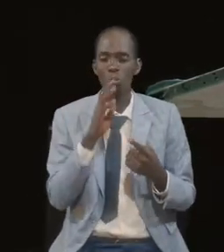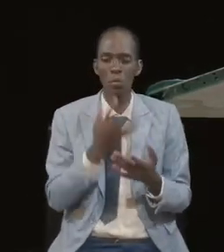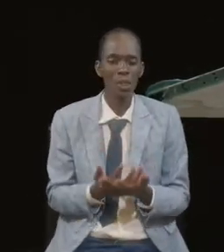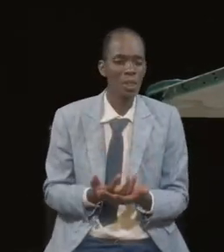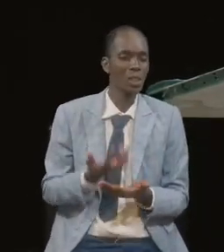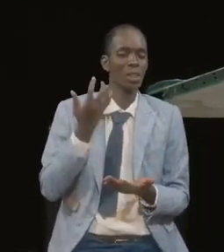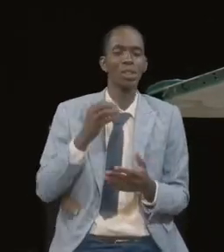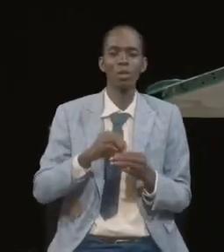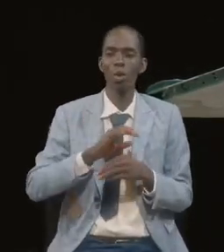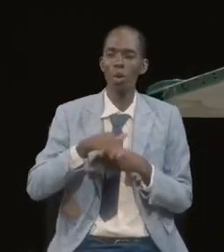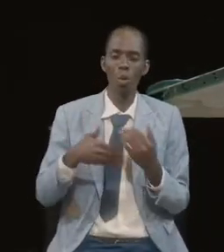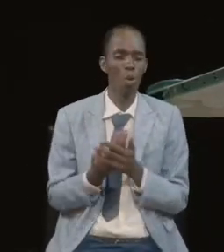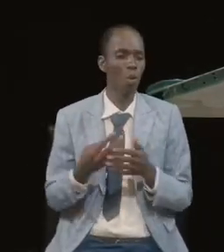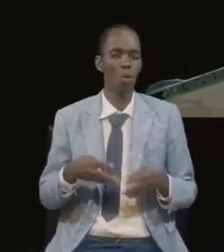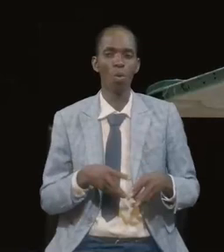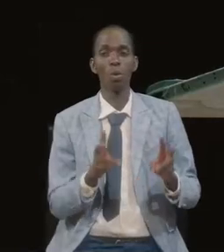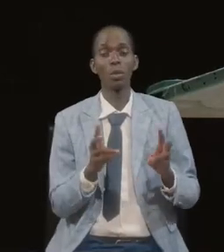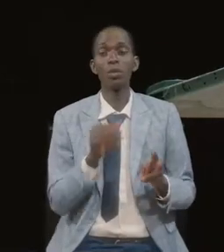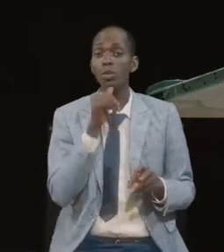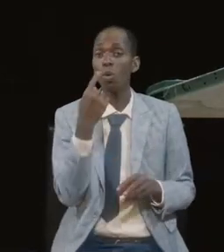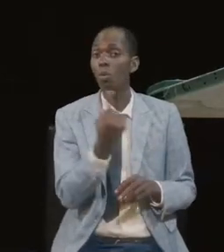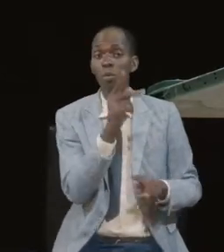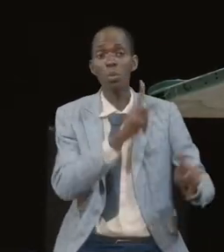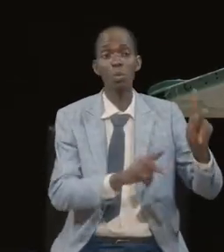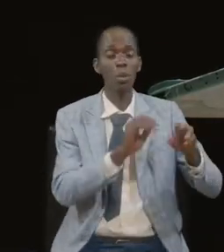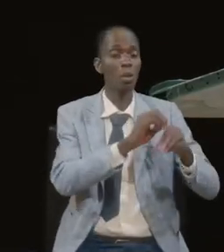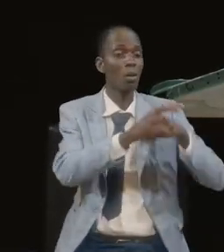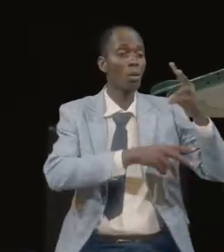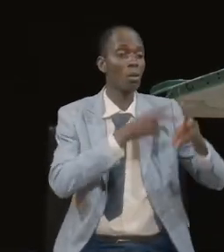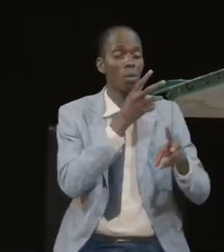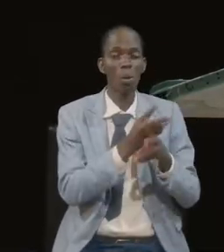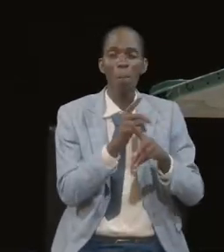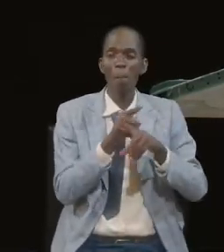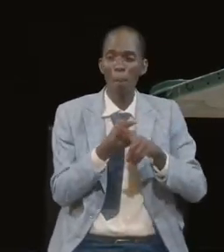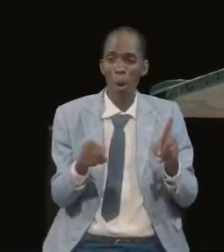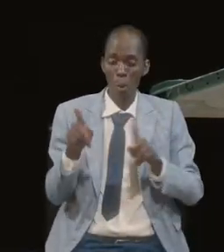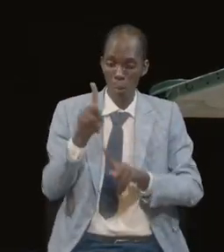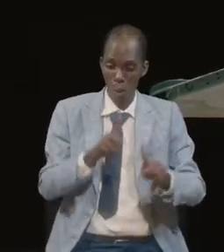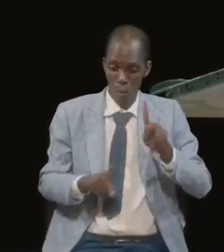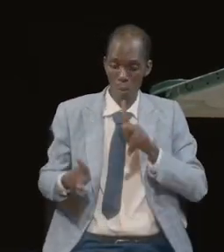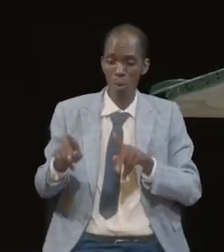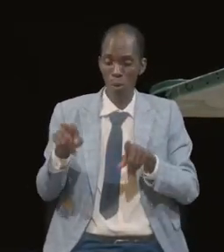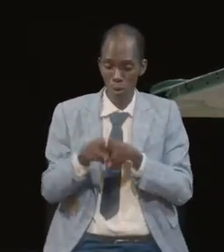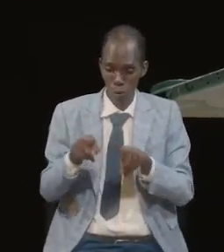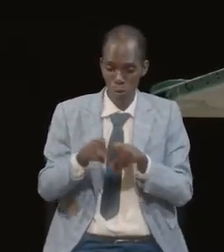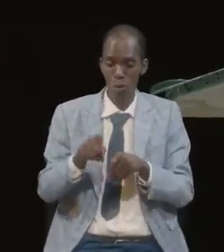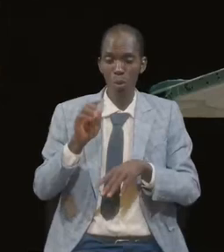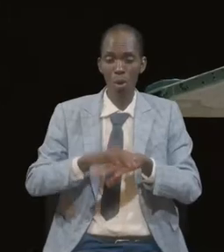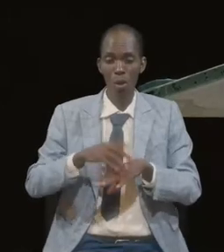qu'ils veulent s'enrichir à tout prix. Nous ne parlons pas seulement des gens dans le monde, nous parlons des gens même sur le